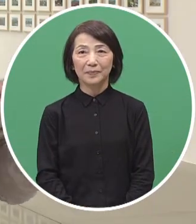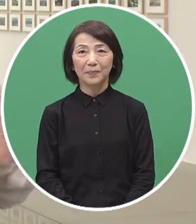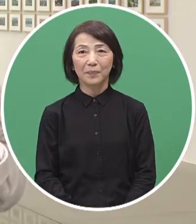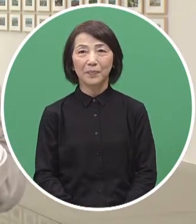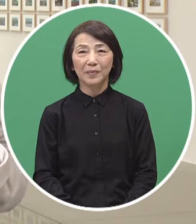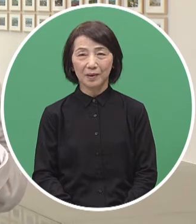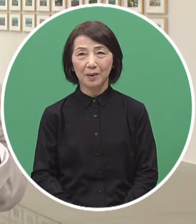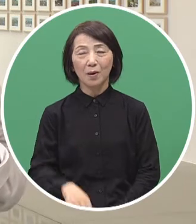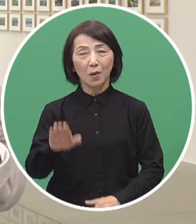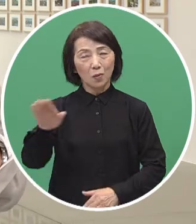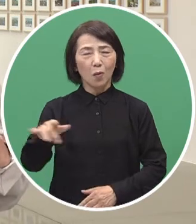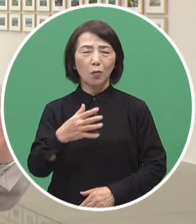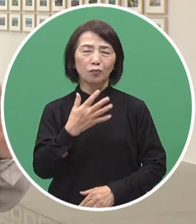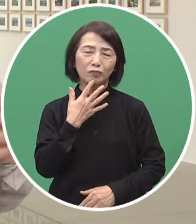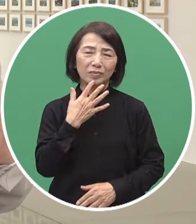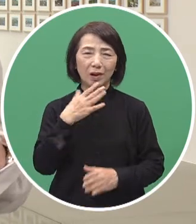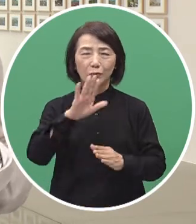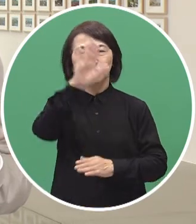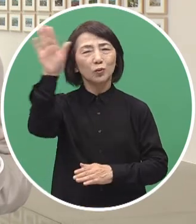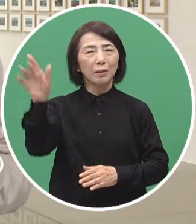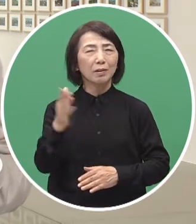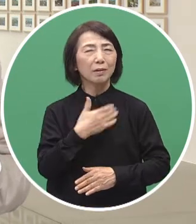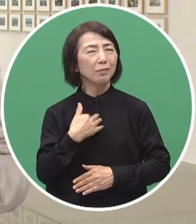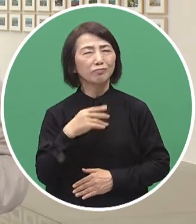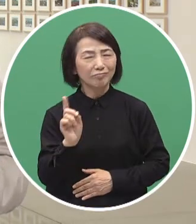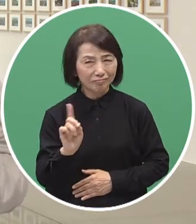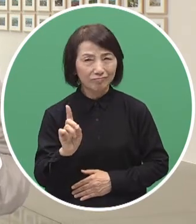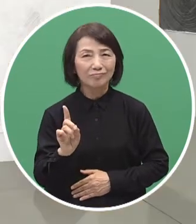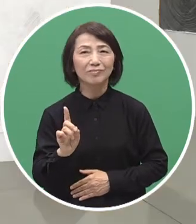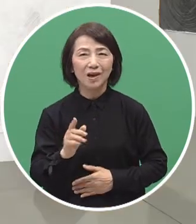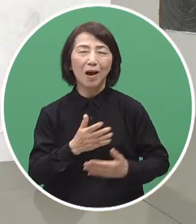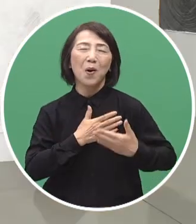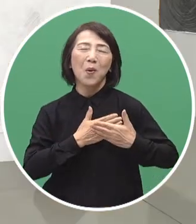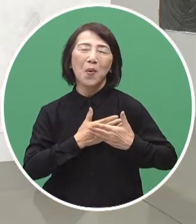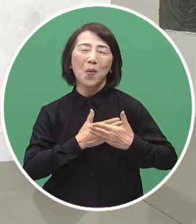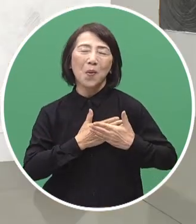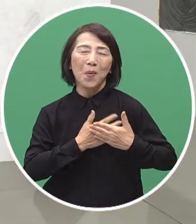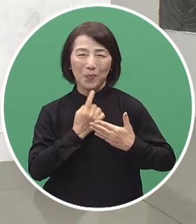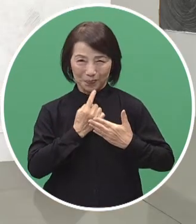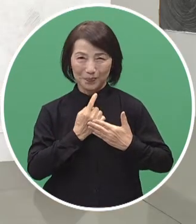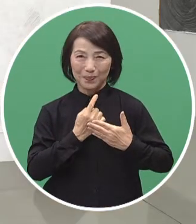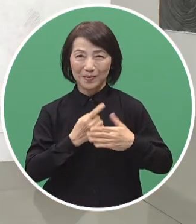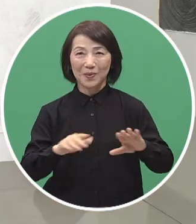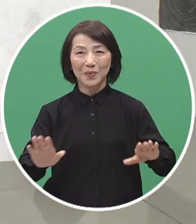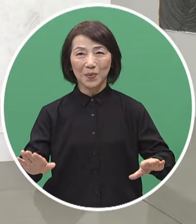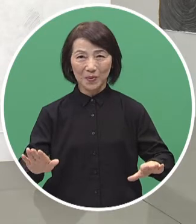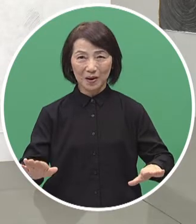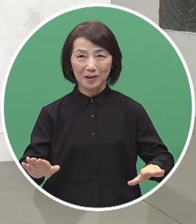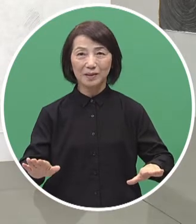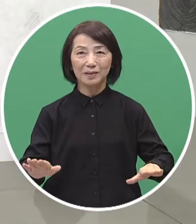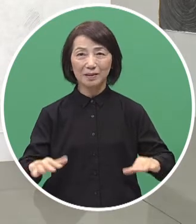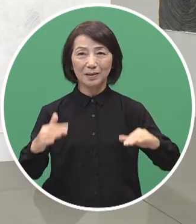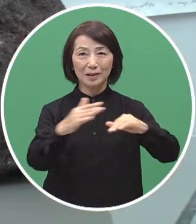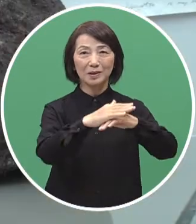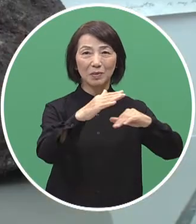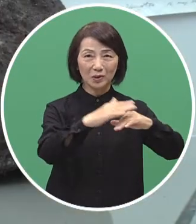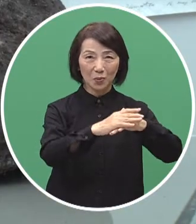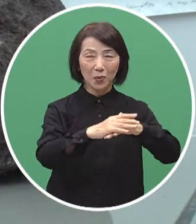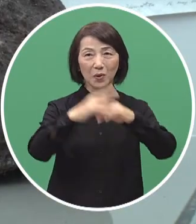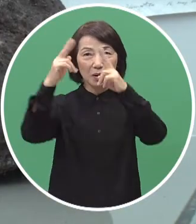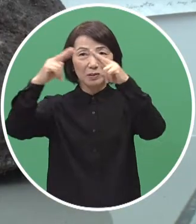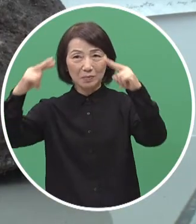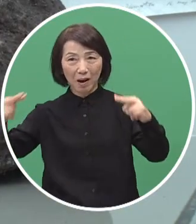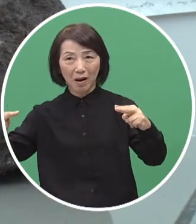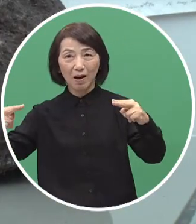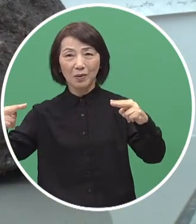これこの得意な空間でどんなことができるかな、こうワクワクしたわけです。今回本当に霧島と桜